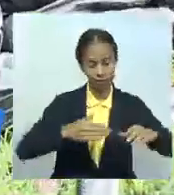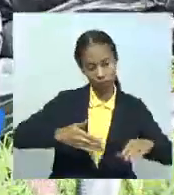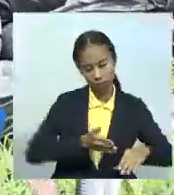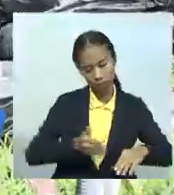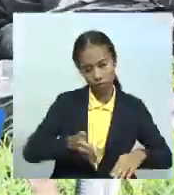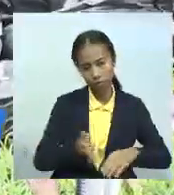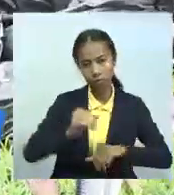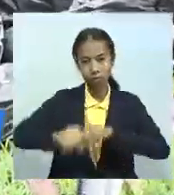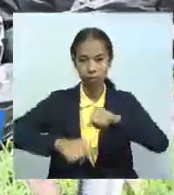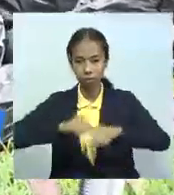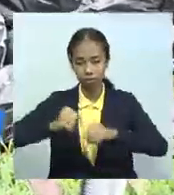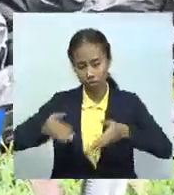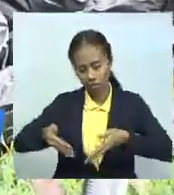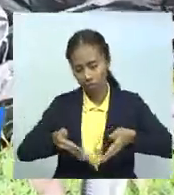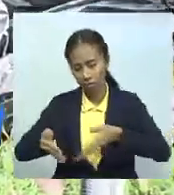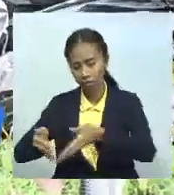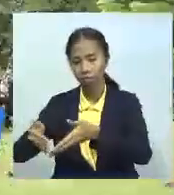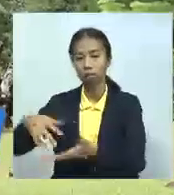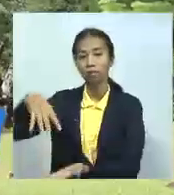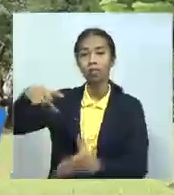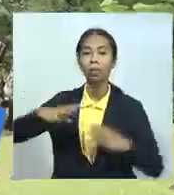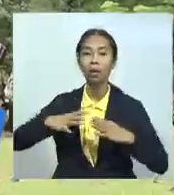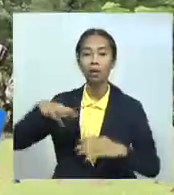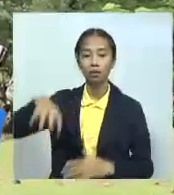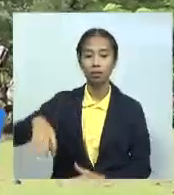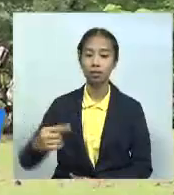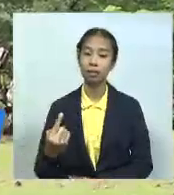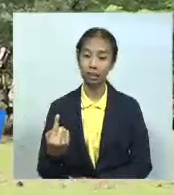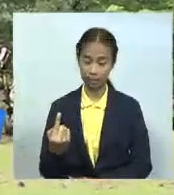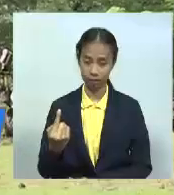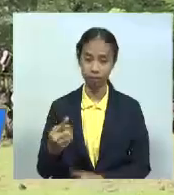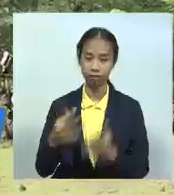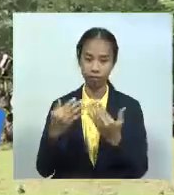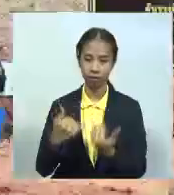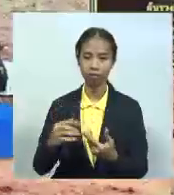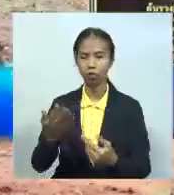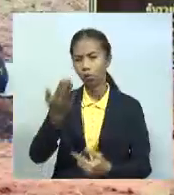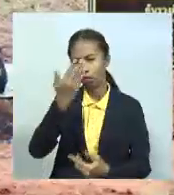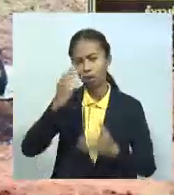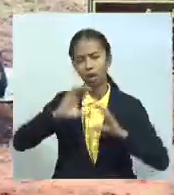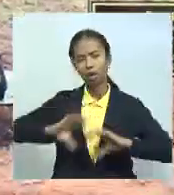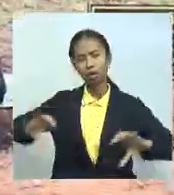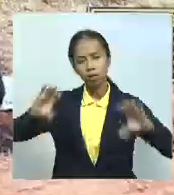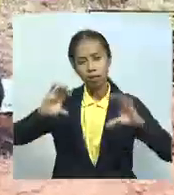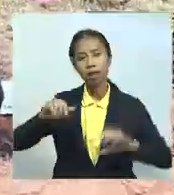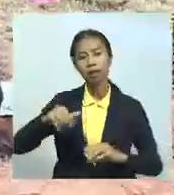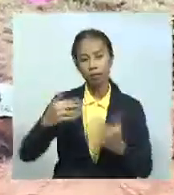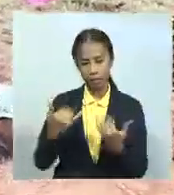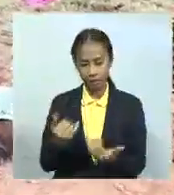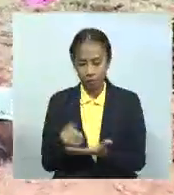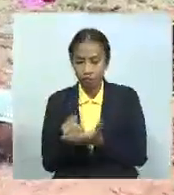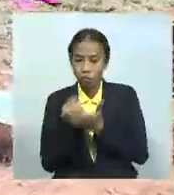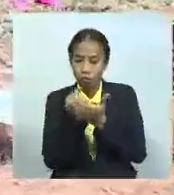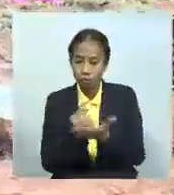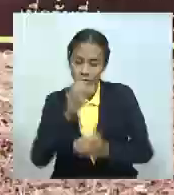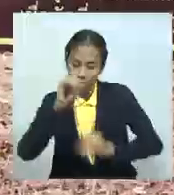ามเส้นทางถนนเพชรเกษมถึงจุดพักที่1สวนเฉลิมพระเกียรติบริเวณหน้าศูนย์ราชการจังหวัดระนองร่วมกันเก็บข